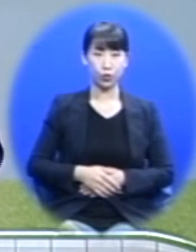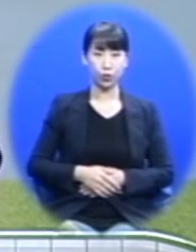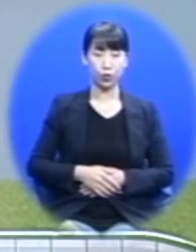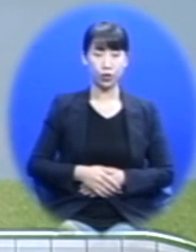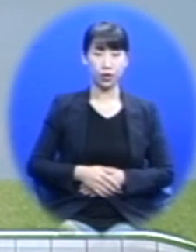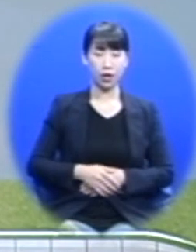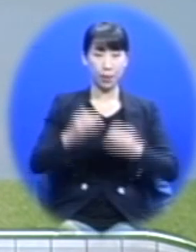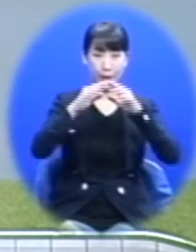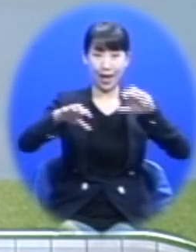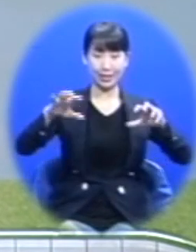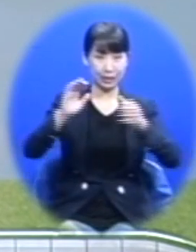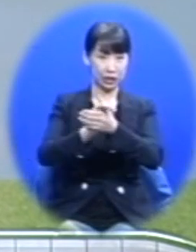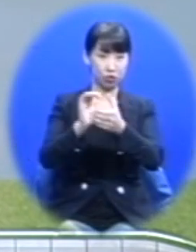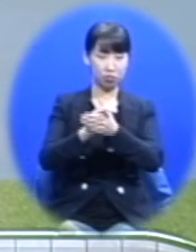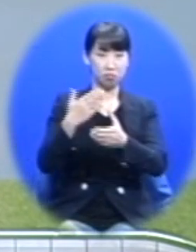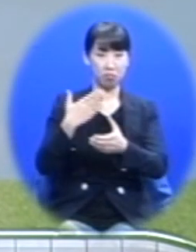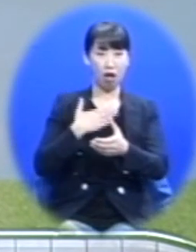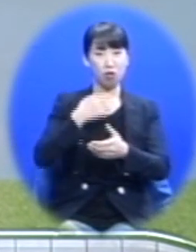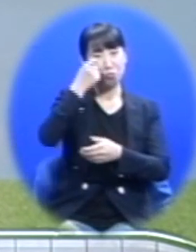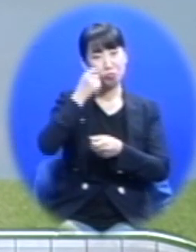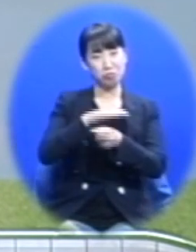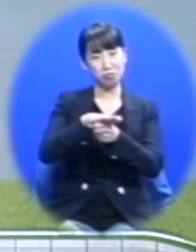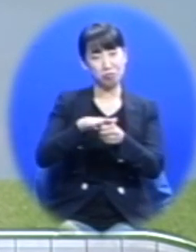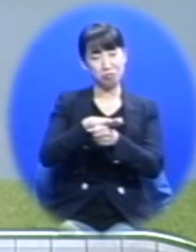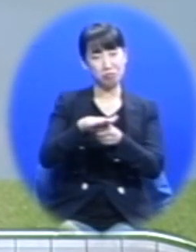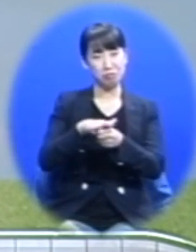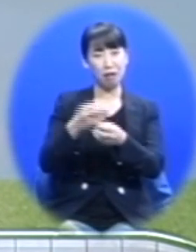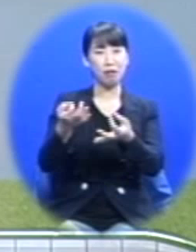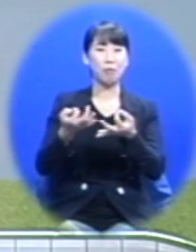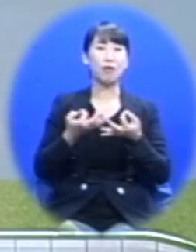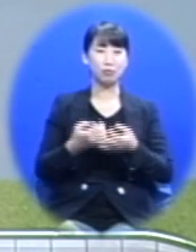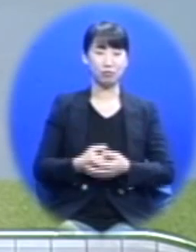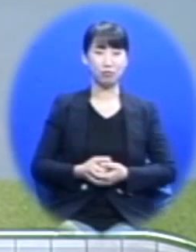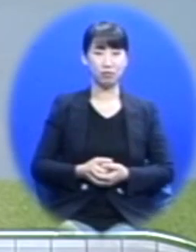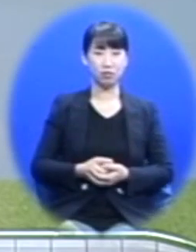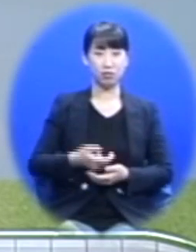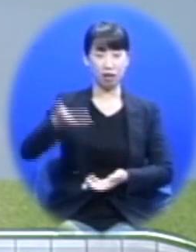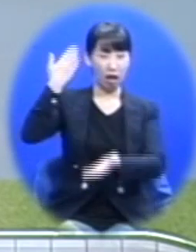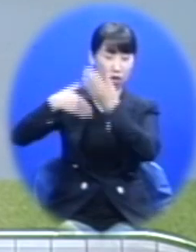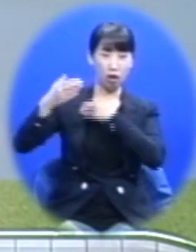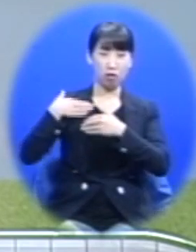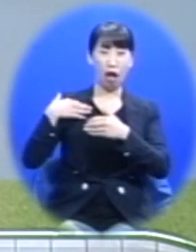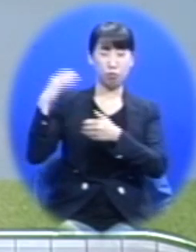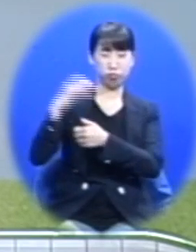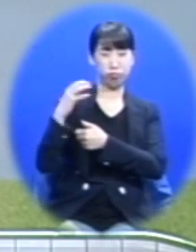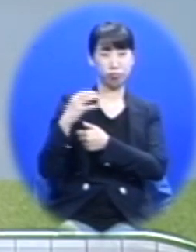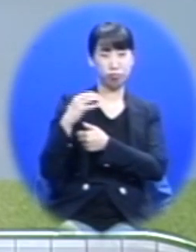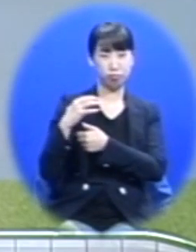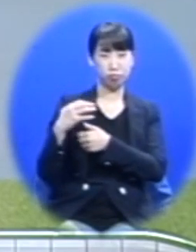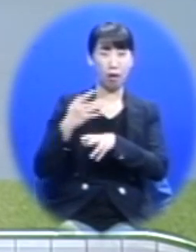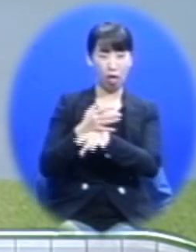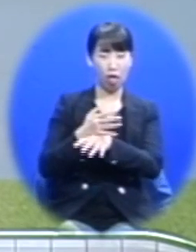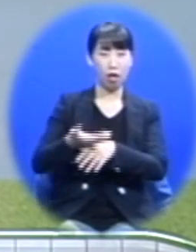마을 아이들이 자기를 너무 불쌍하게 보기 시작. 그전에는 괴롭히려고 하던 아이들이